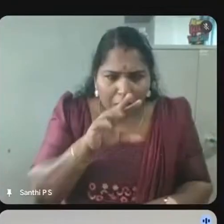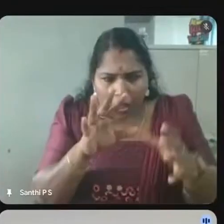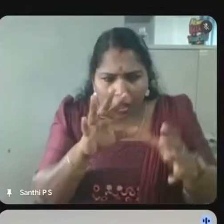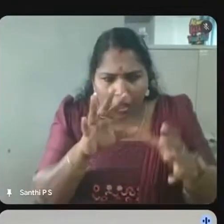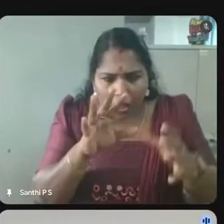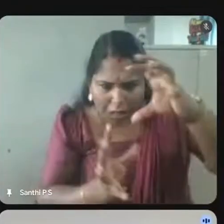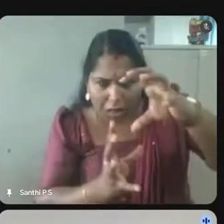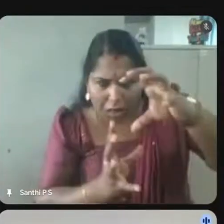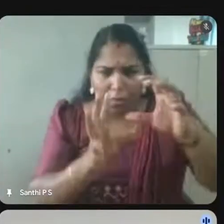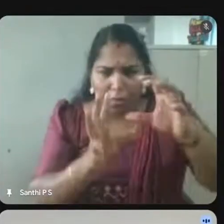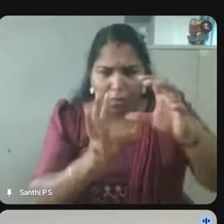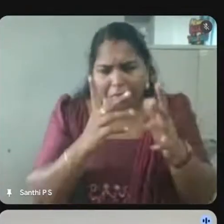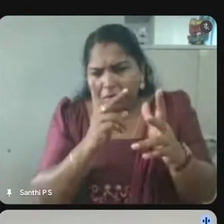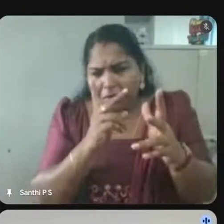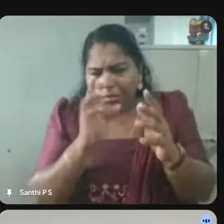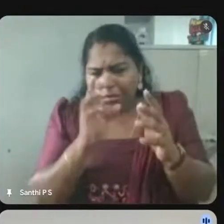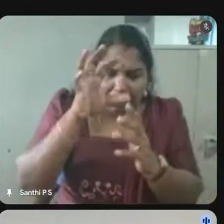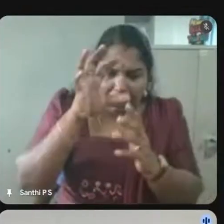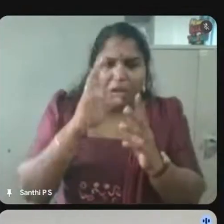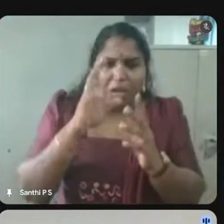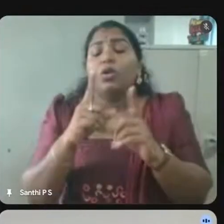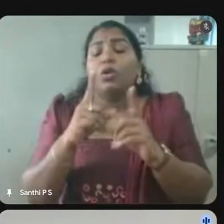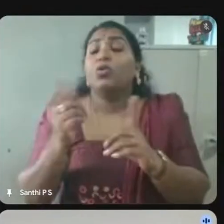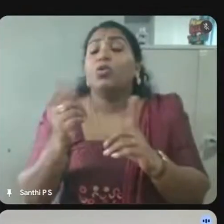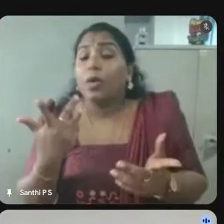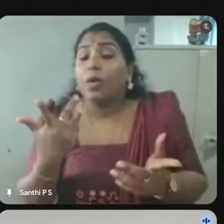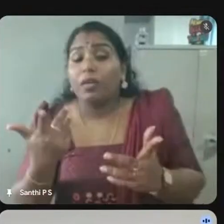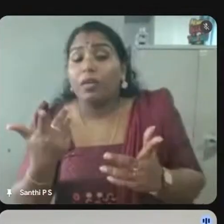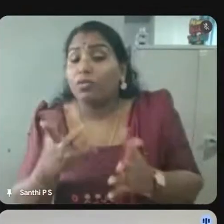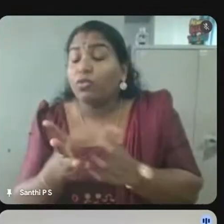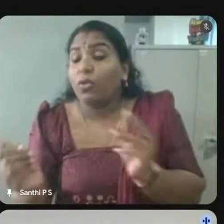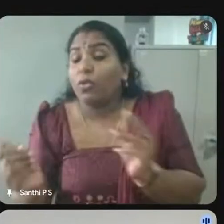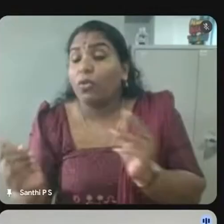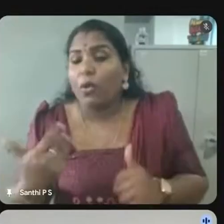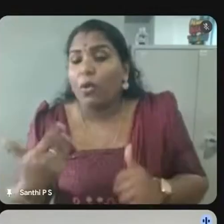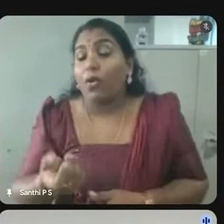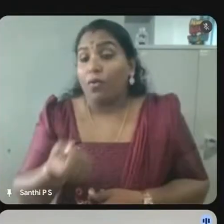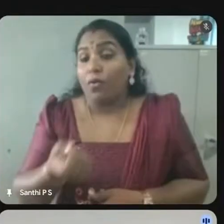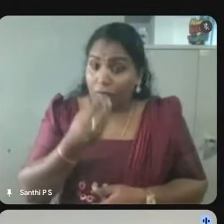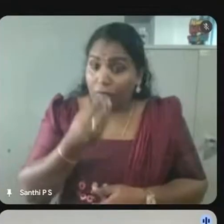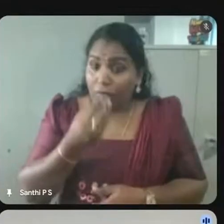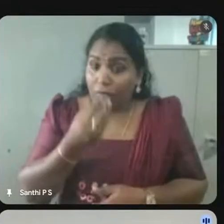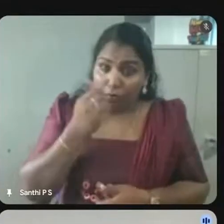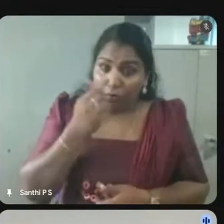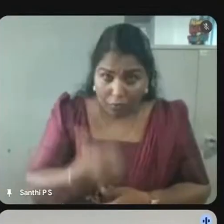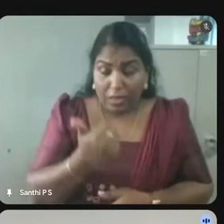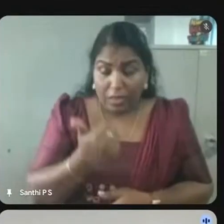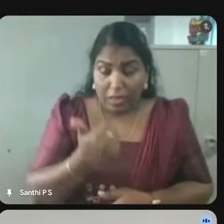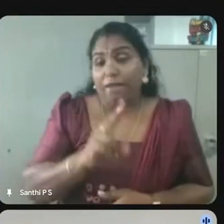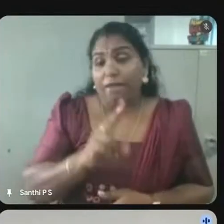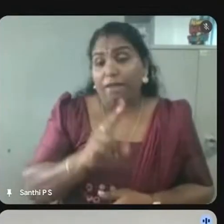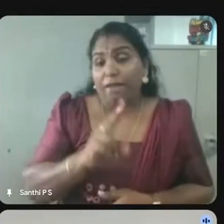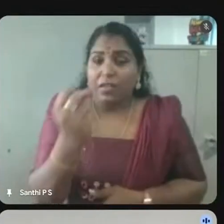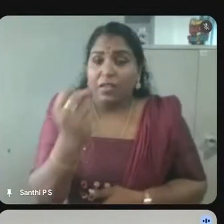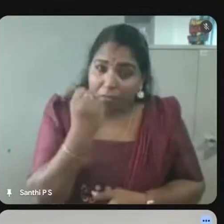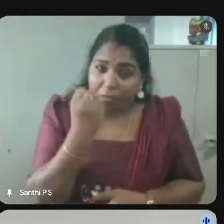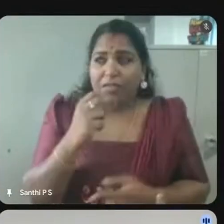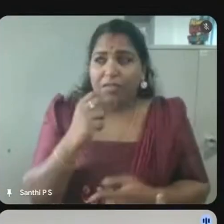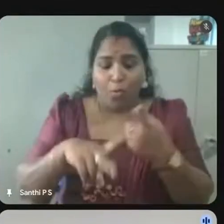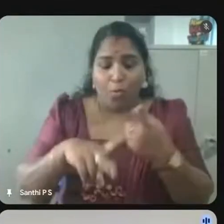ചെയ്യാൻ പറ്റുന്നത് നല്ല ഭക്ഷണം എന്നുള്ളതാണ്. ന്യൂട്രീഷ്യസ് ആയിട്ടുള്ള ഫുഡ്, ആന്റി ഓക്സിഡൻസ്, വൈറ്റമിൻസ് അടങ്ങിയ പഴങ്ങൾ,